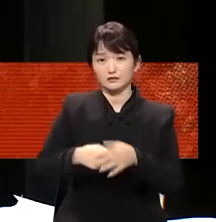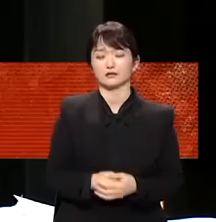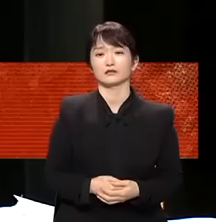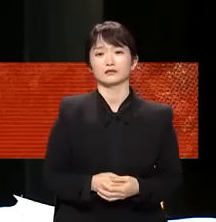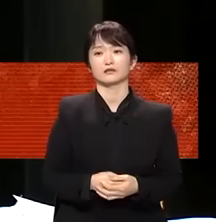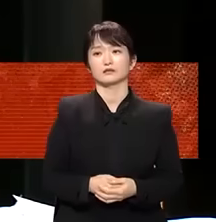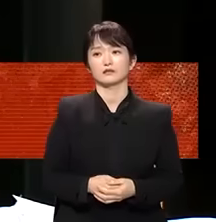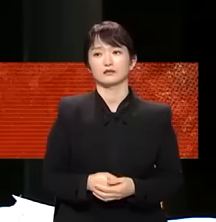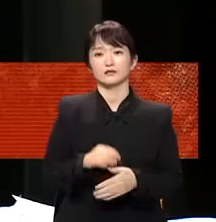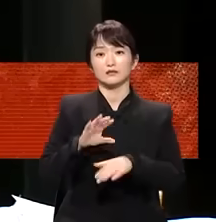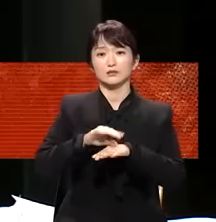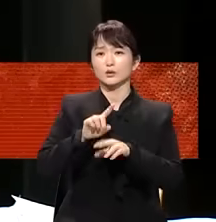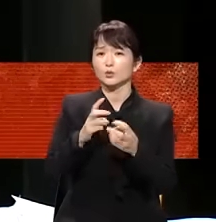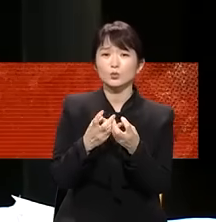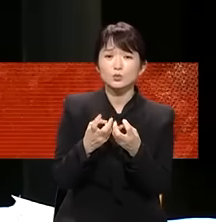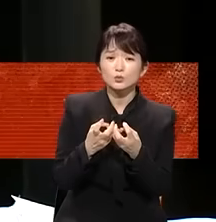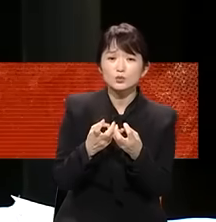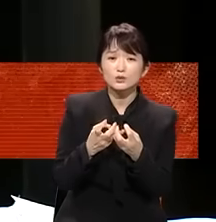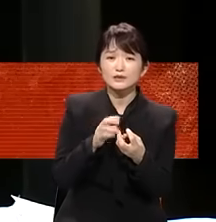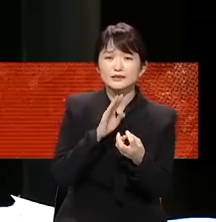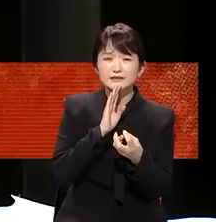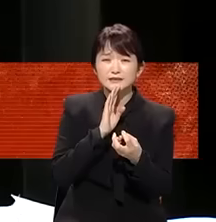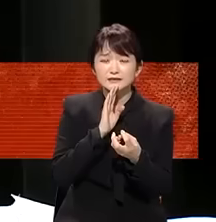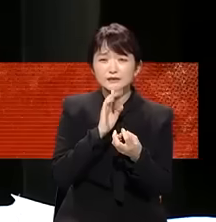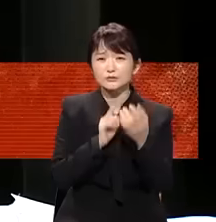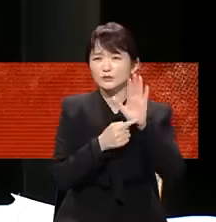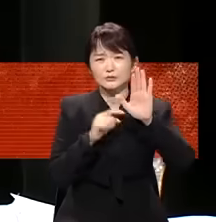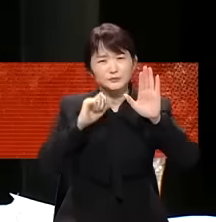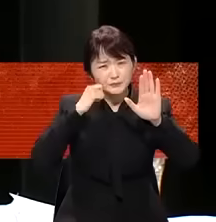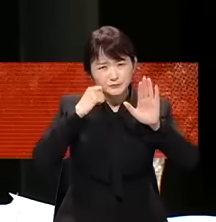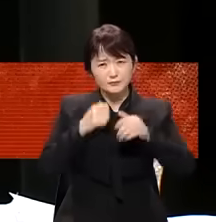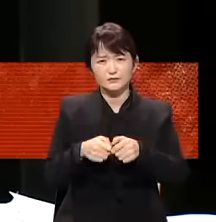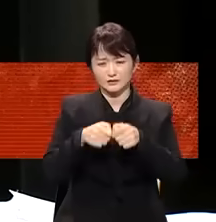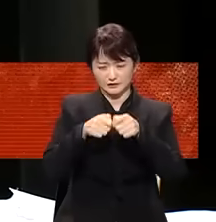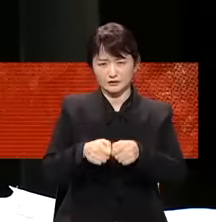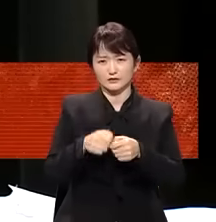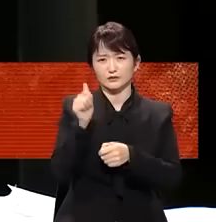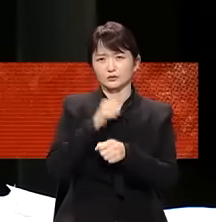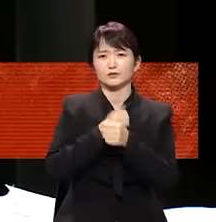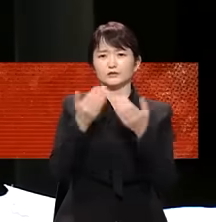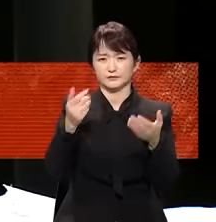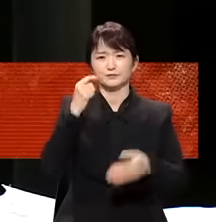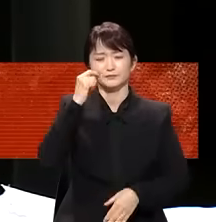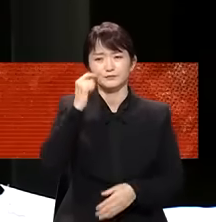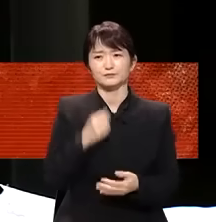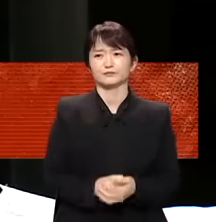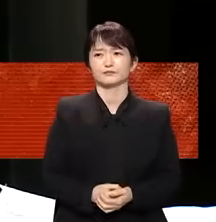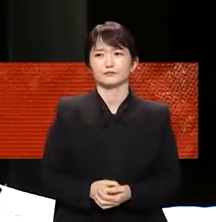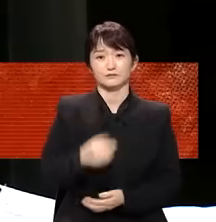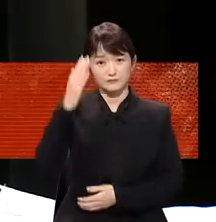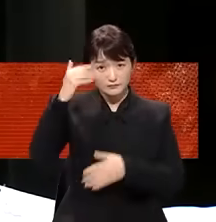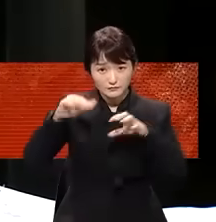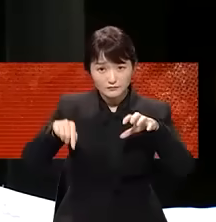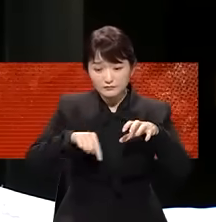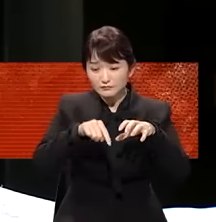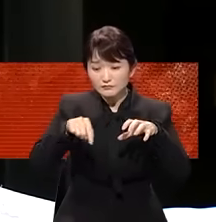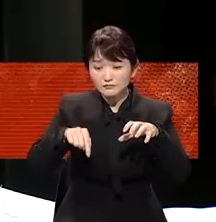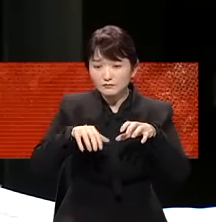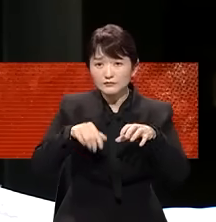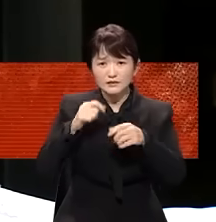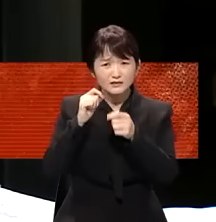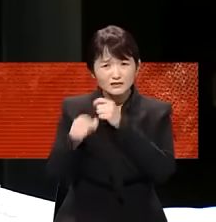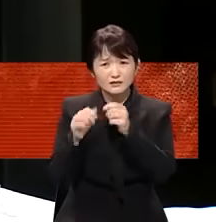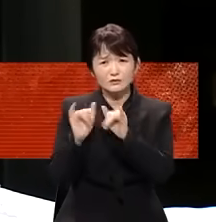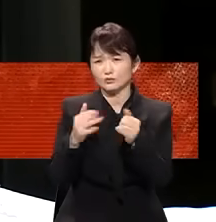방송으로 어떻게 구현을 하기가 좀 애매해서 일일이 다 소개를 못 해 드리는데 어 진짜 우리나라 왜 이렇게